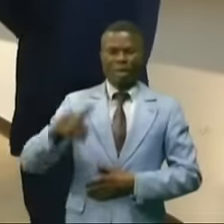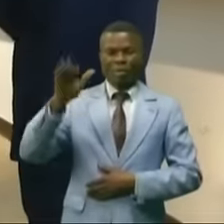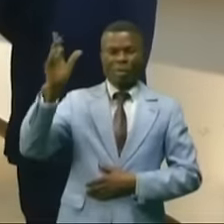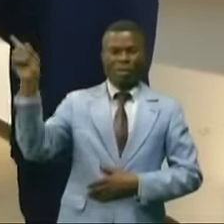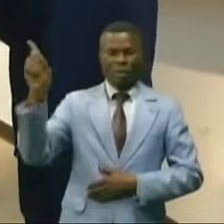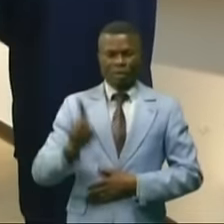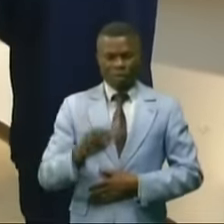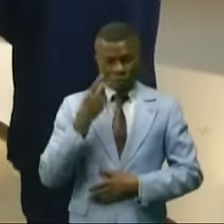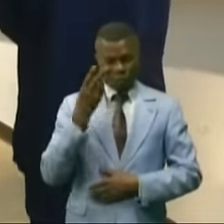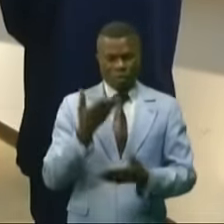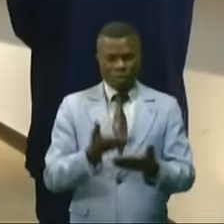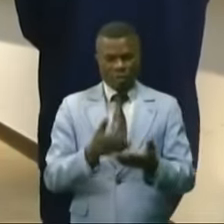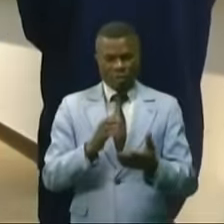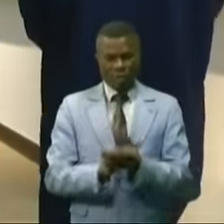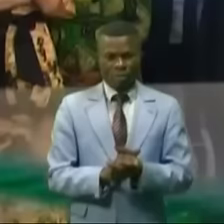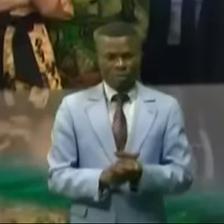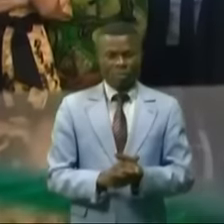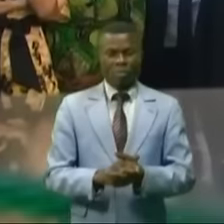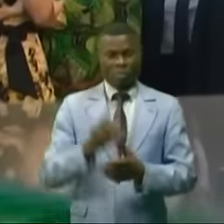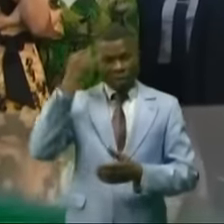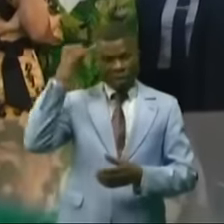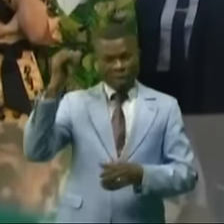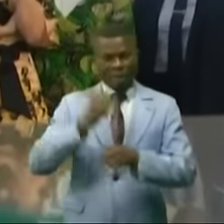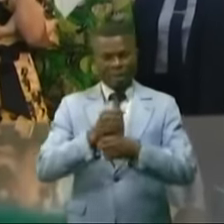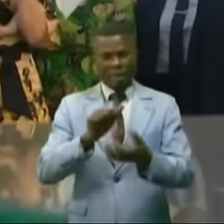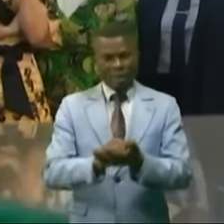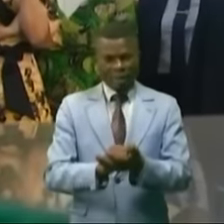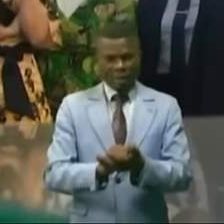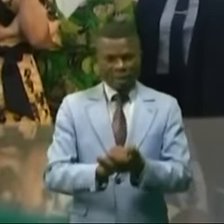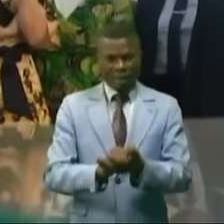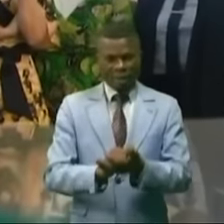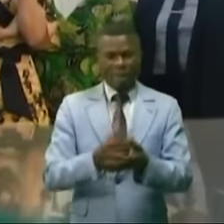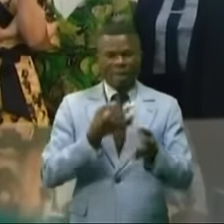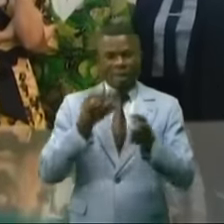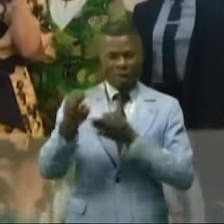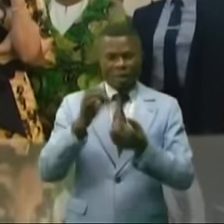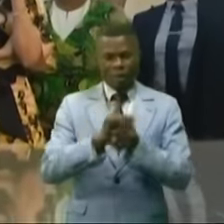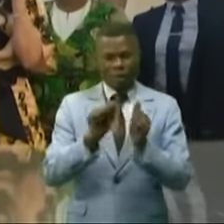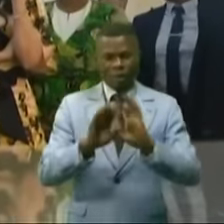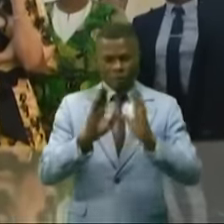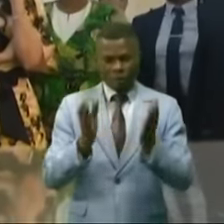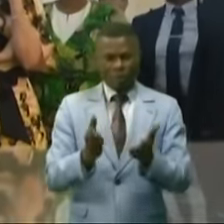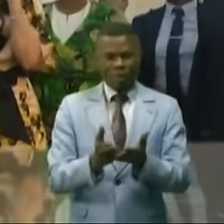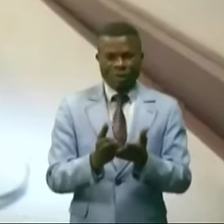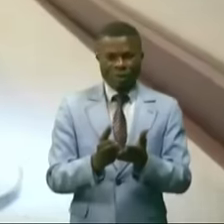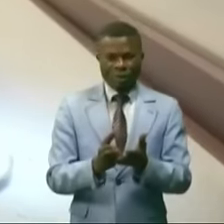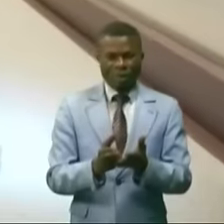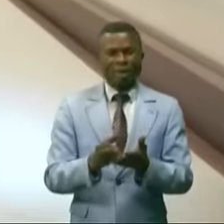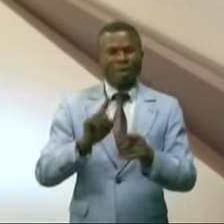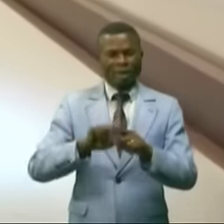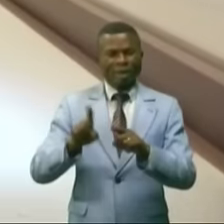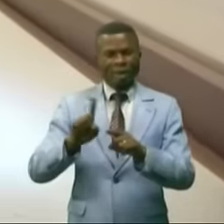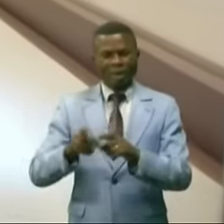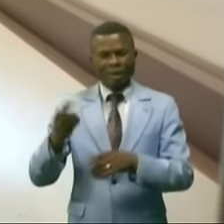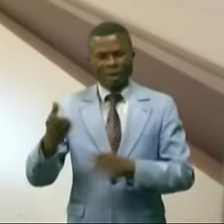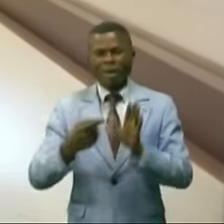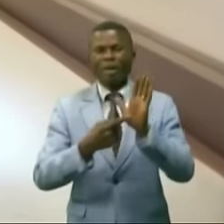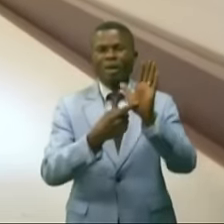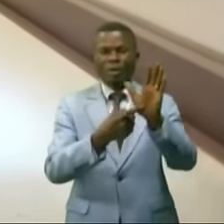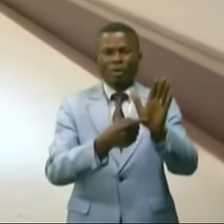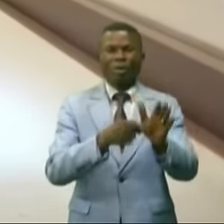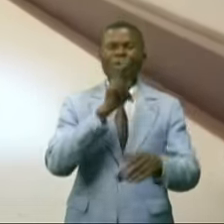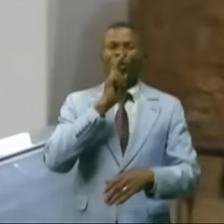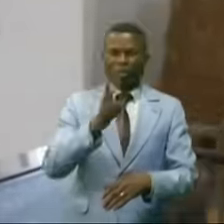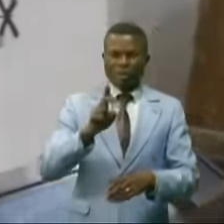admiration. Le génie créateur des ancêtres et leur intuition inventive traduisant des riches émotions qui marqueront certes à